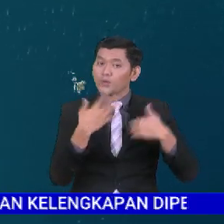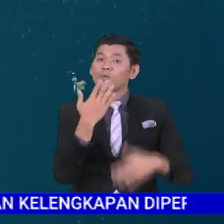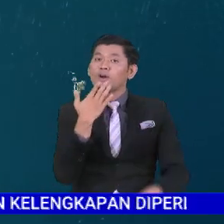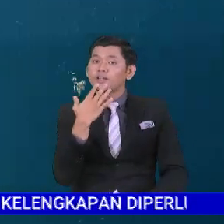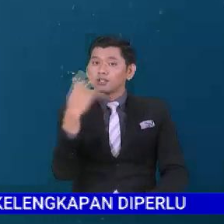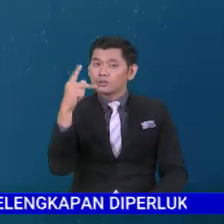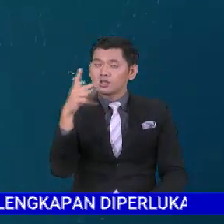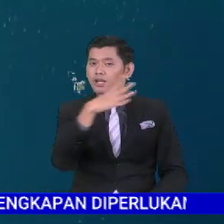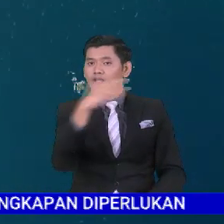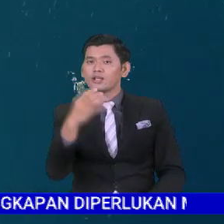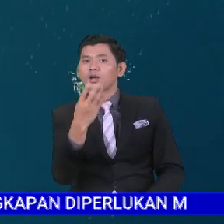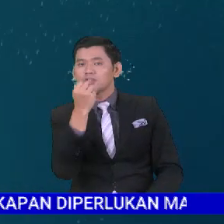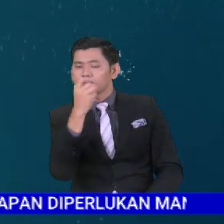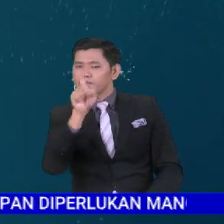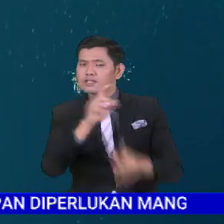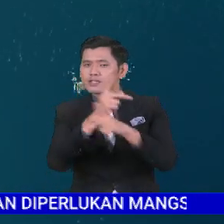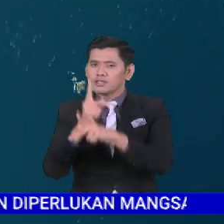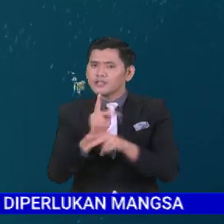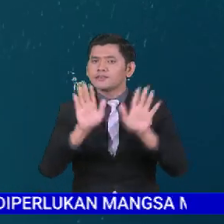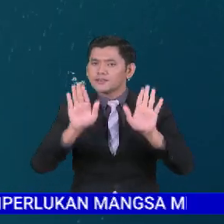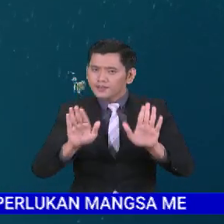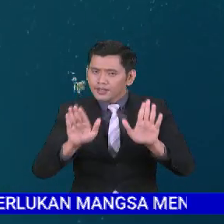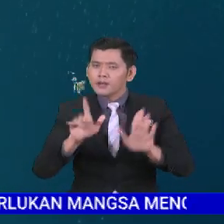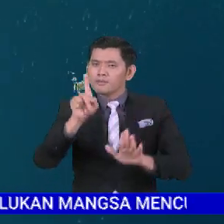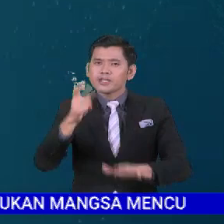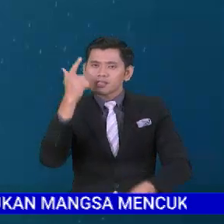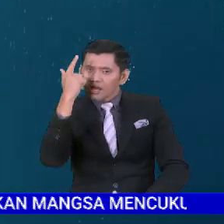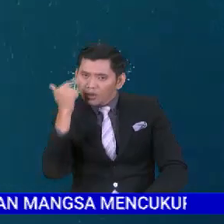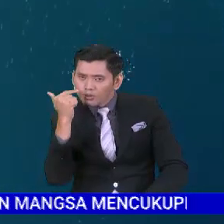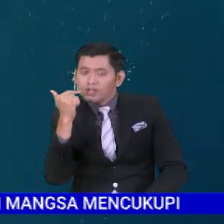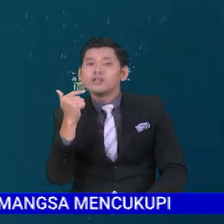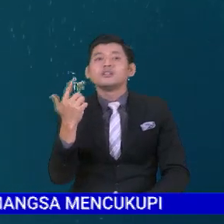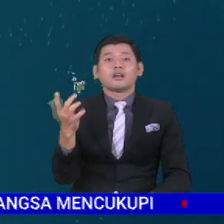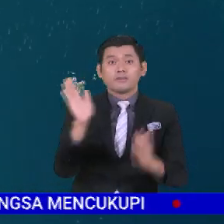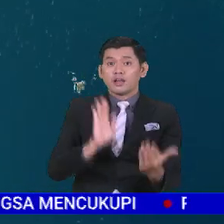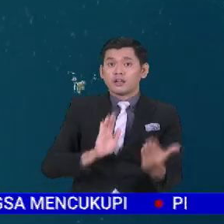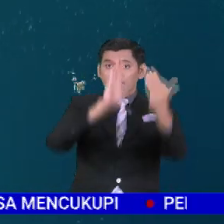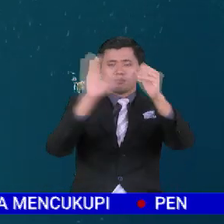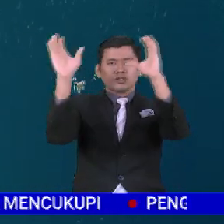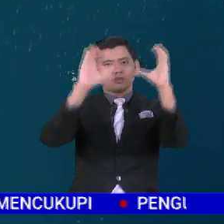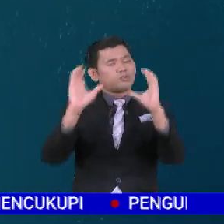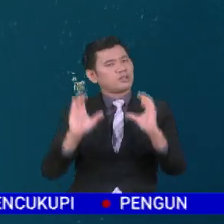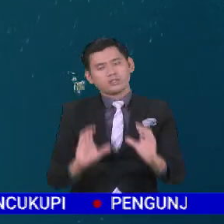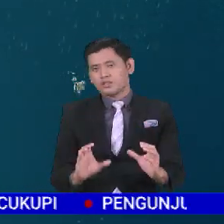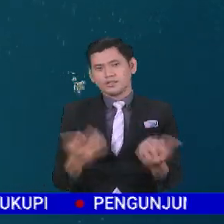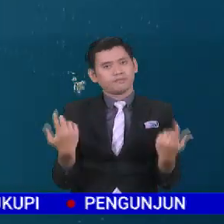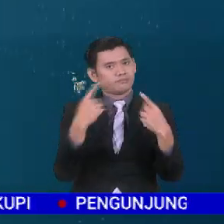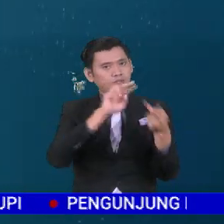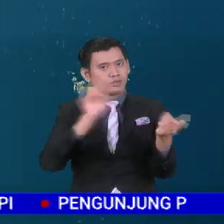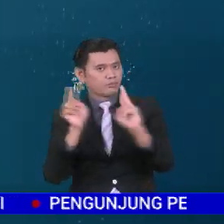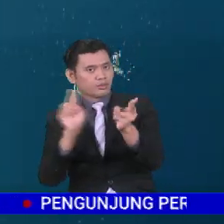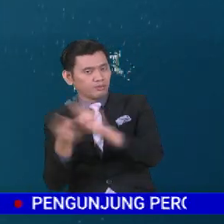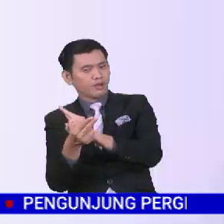agar sentiasa berwaspada dan mengambil langkah yang berjaga-jaga dalam menghadapi keadaan cuaca yang tidak diingini